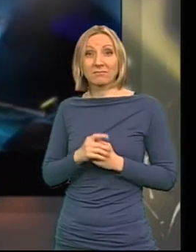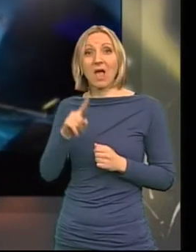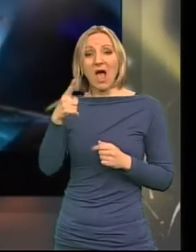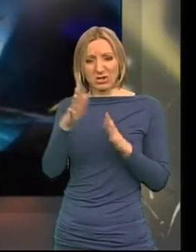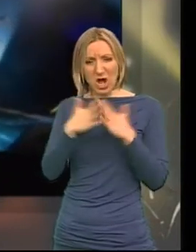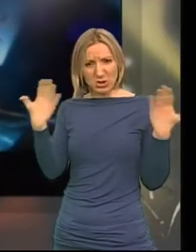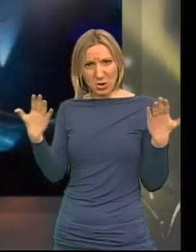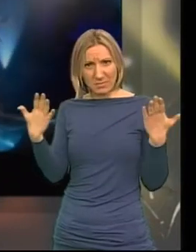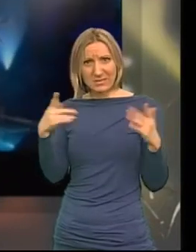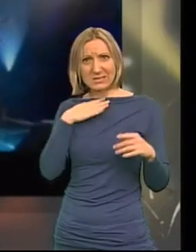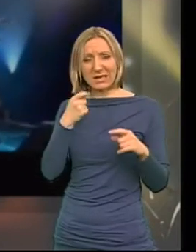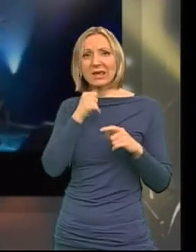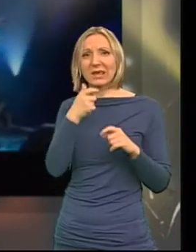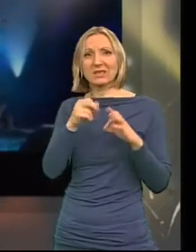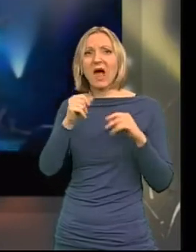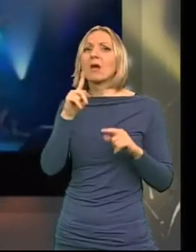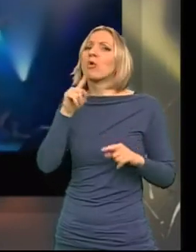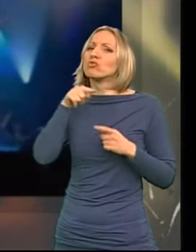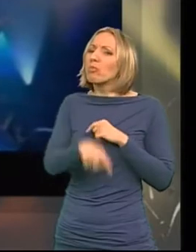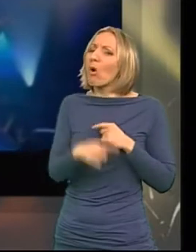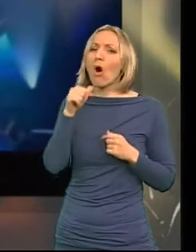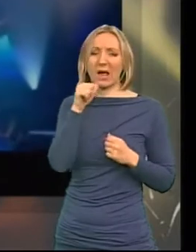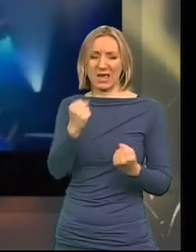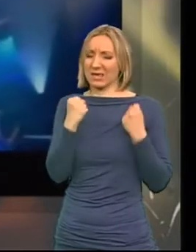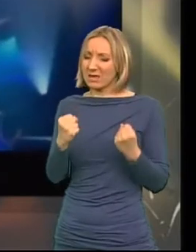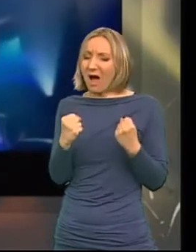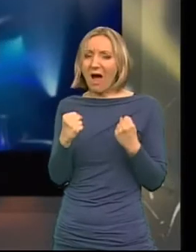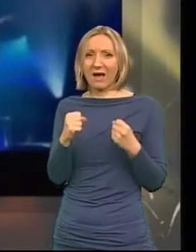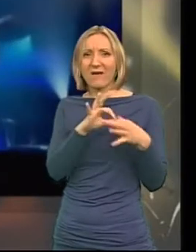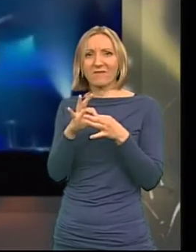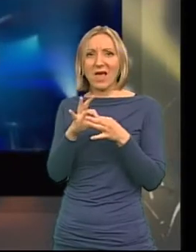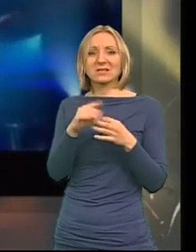sila koja nas podsjeća koliko duboka i jaka može biti veza između čoveka i muzike.